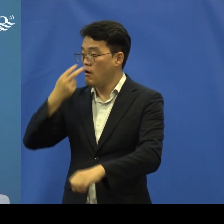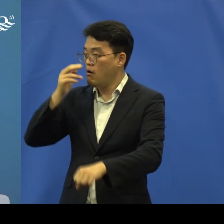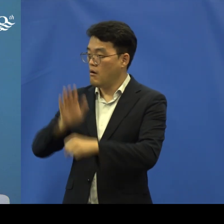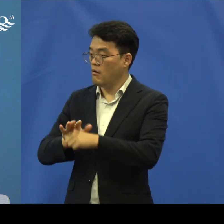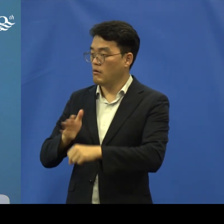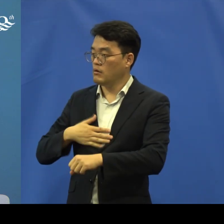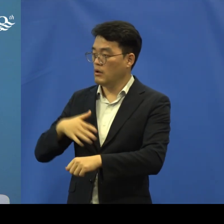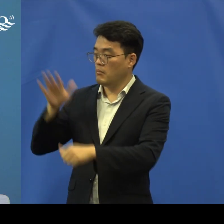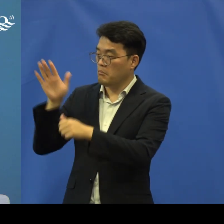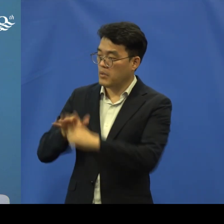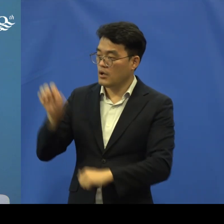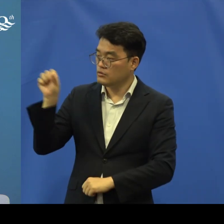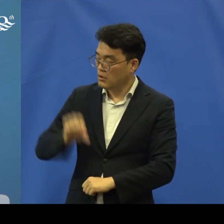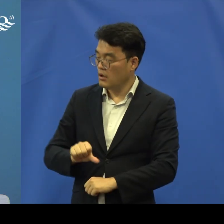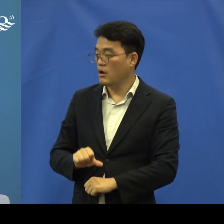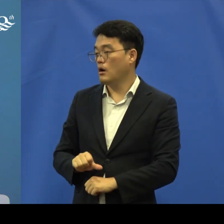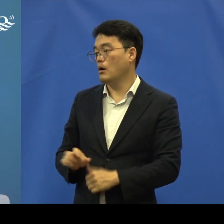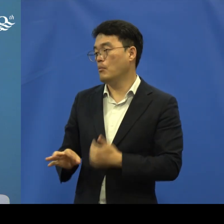미치는 거예요.